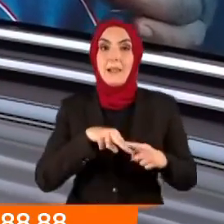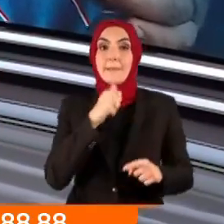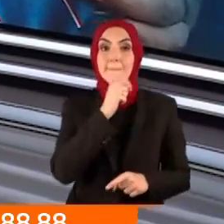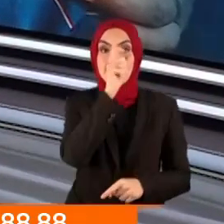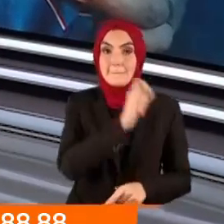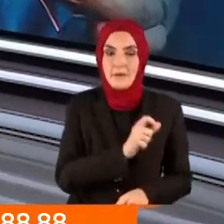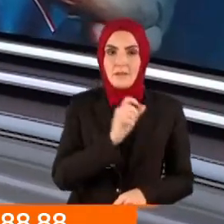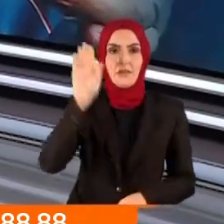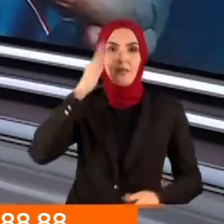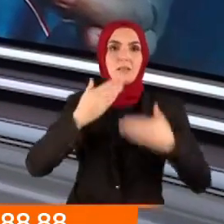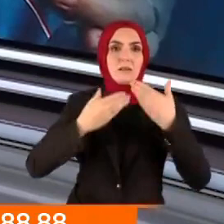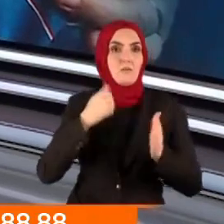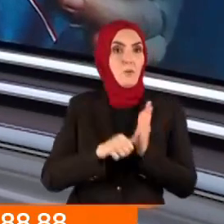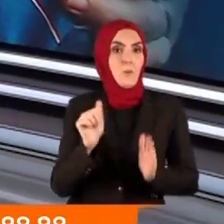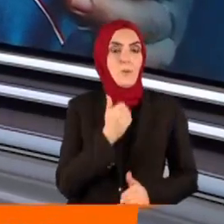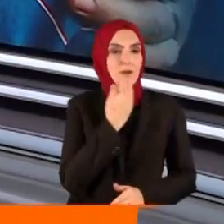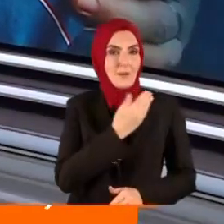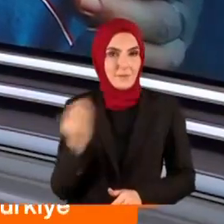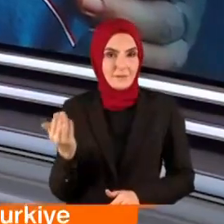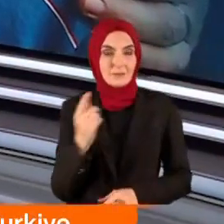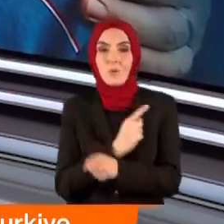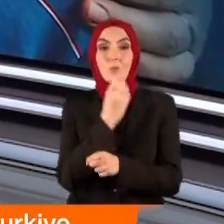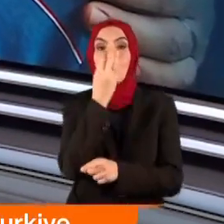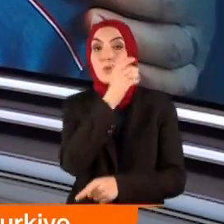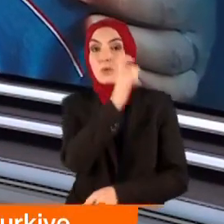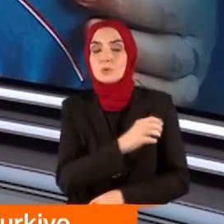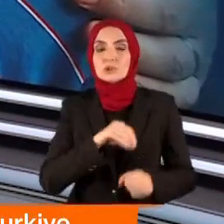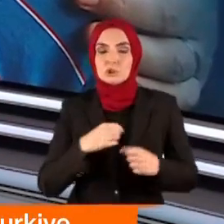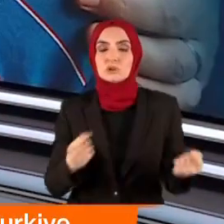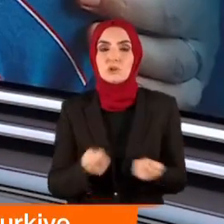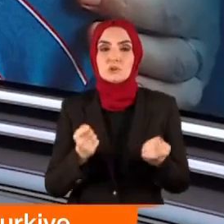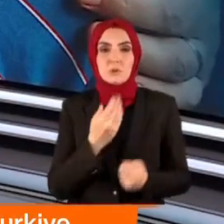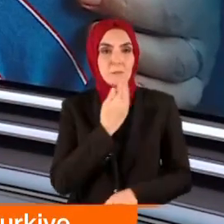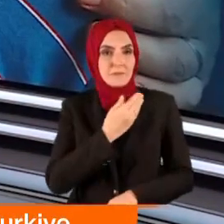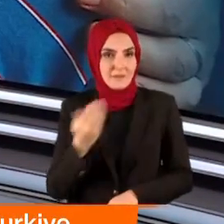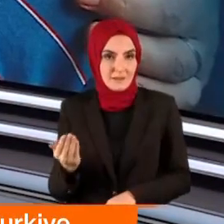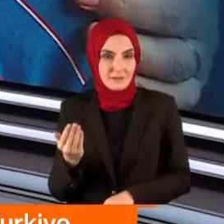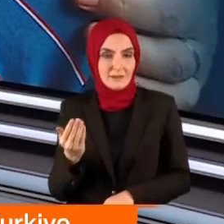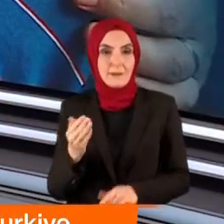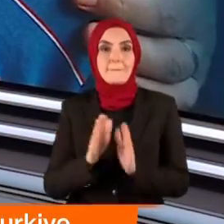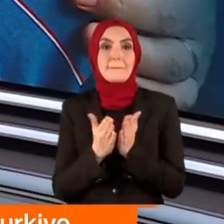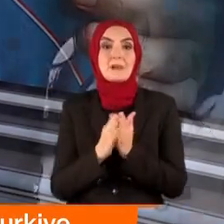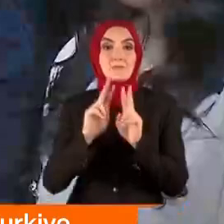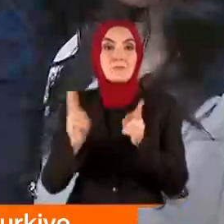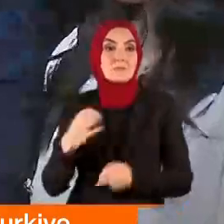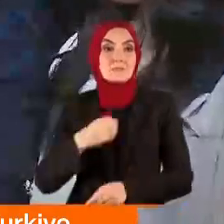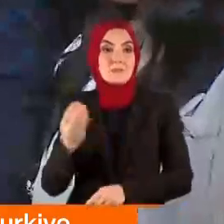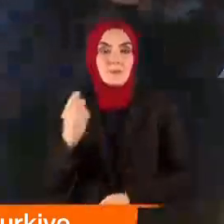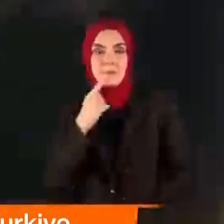için çalıştım. İşte cümlenin devamı ve Mersin esnafının Babacan'a tepkisi.